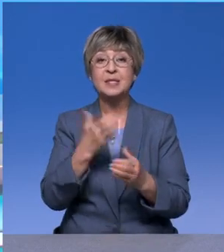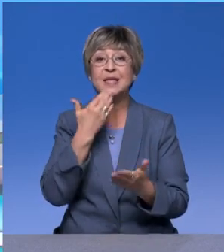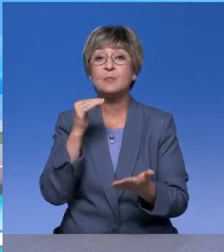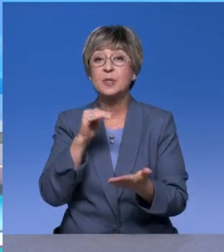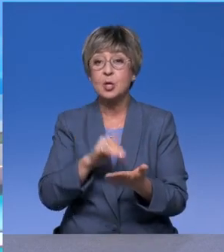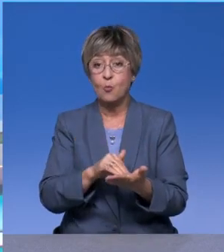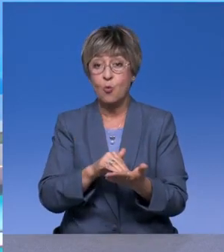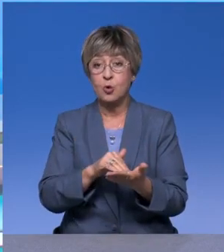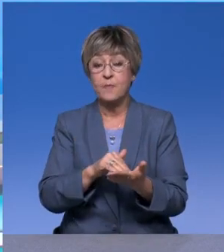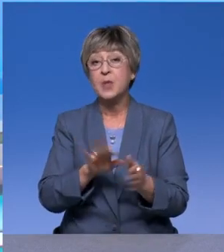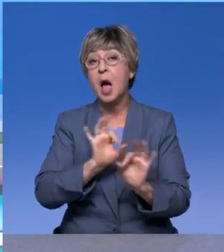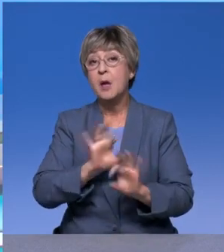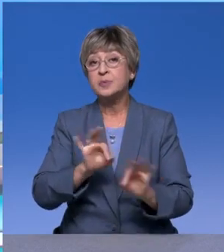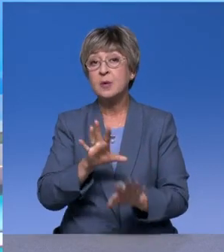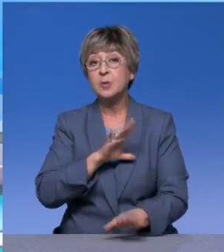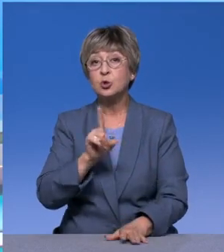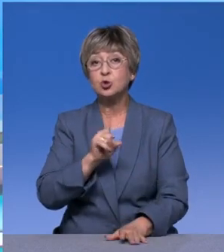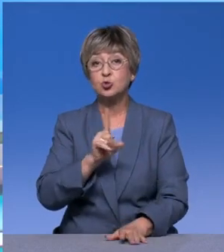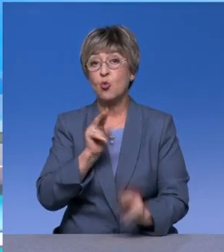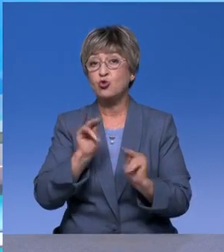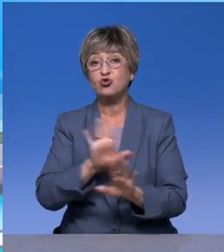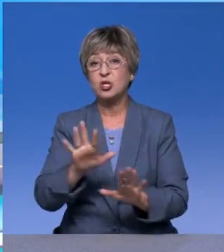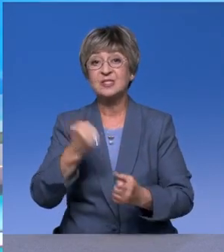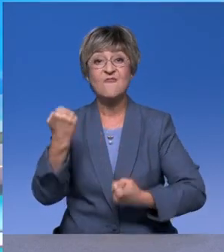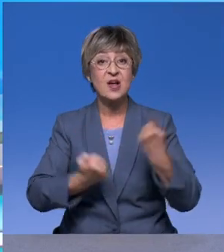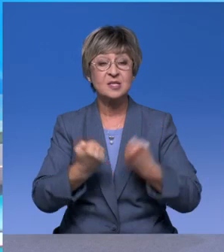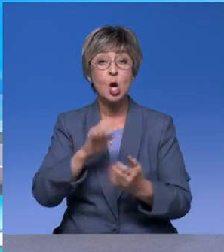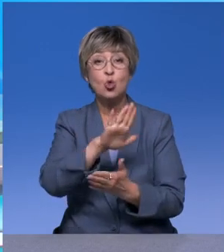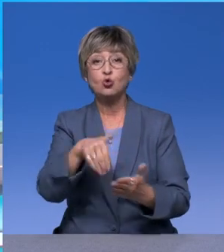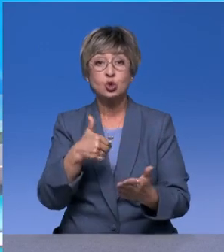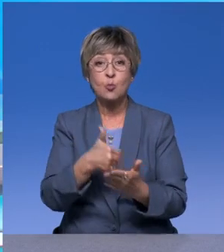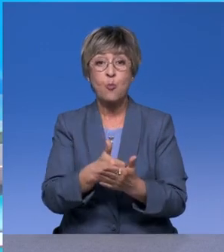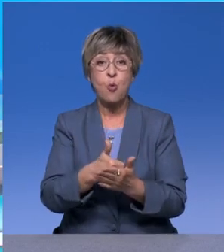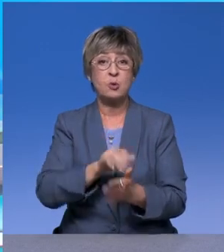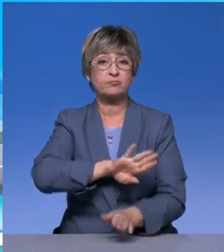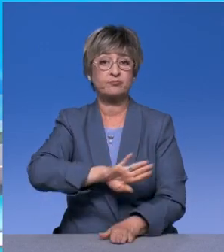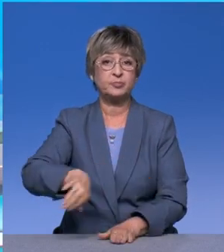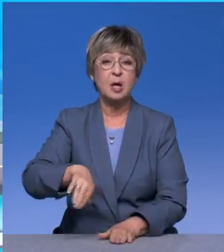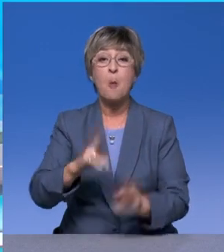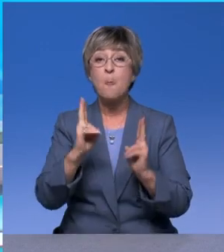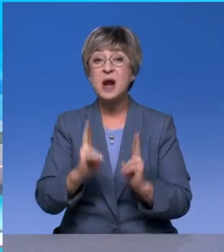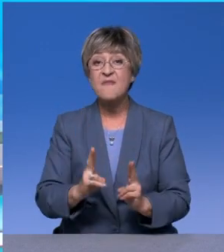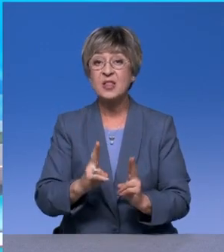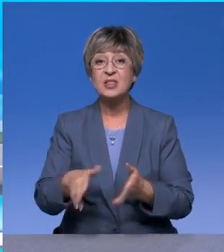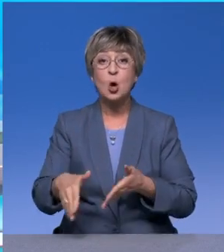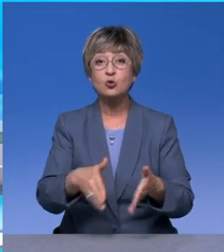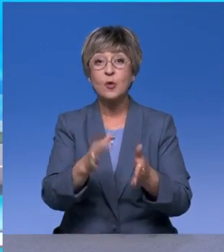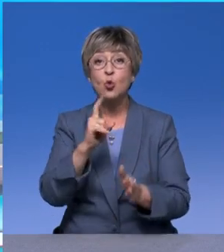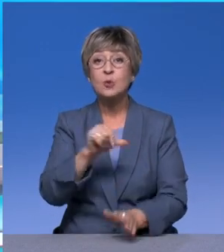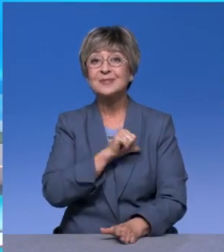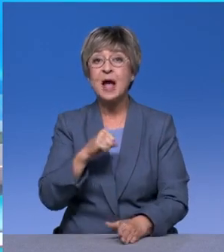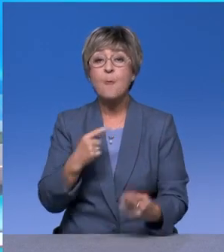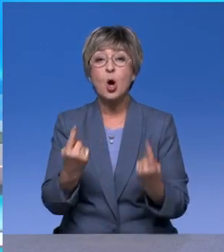Автор идеи пояснил, что некоторые недобросовестные водители до сих пор пренебрегают правилами дорожного движения, но даже самые